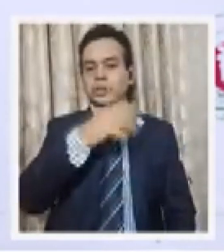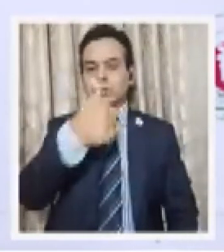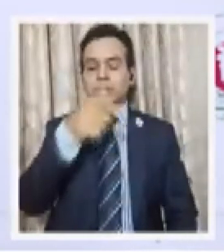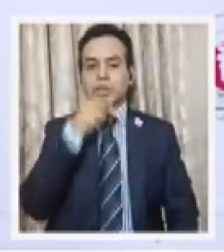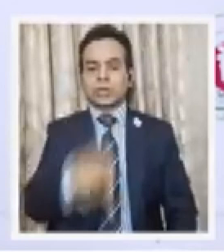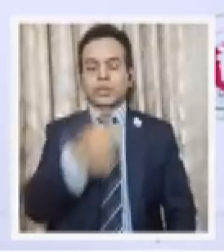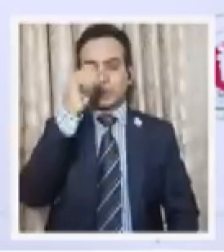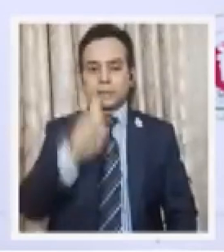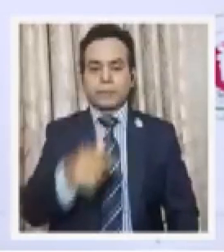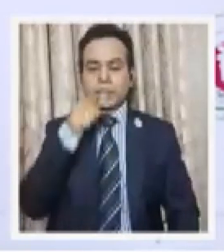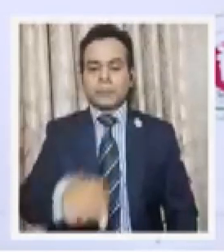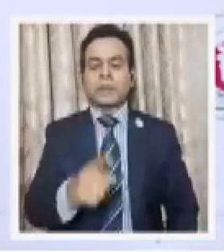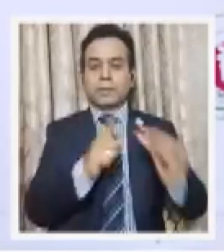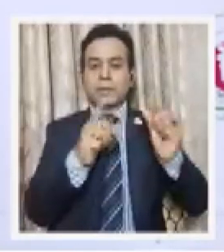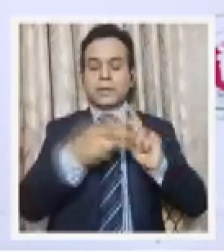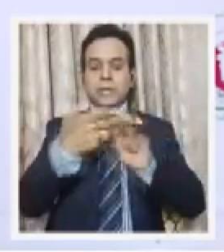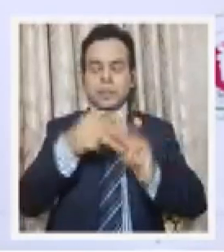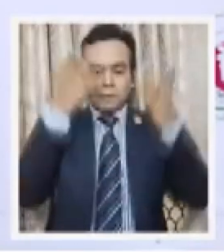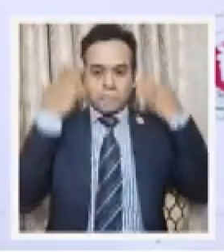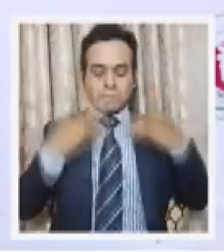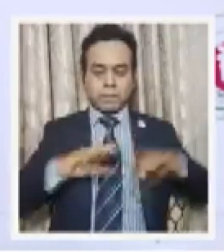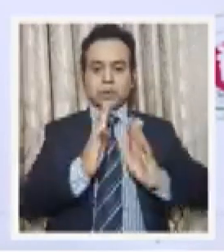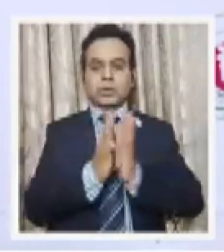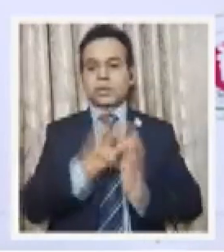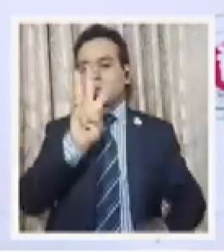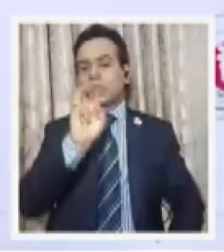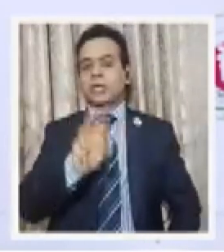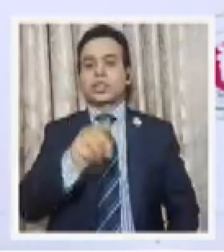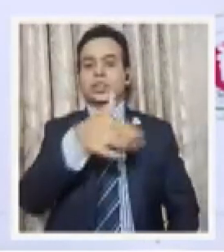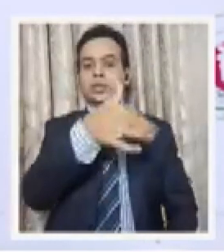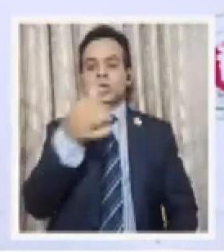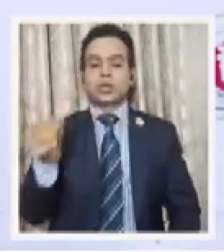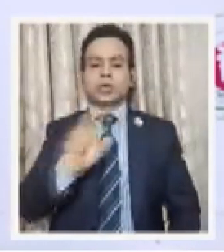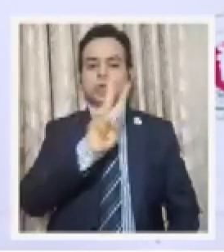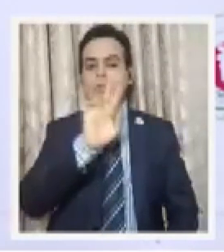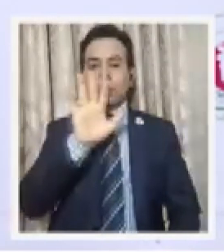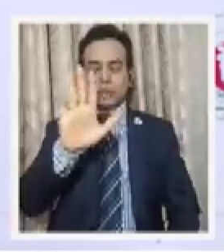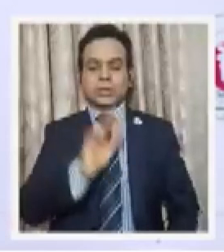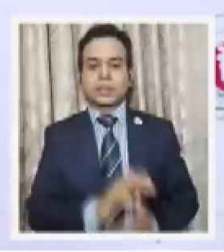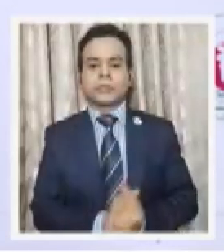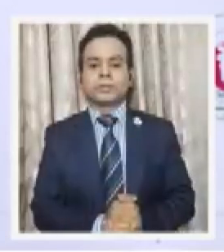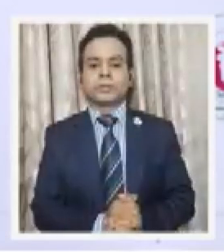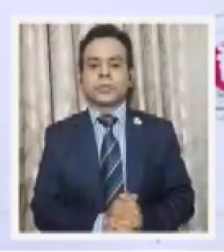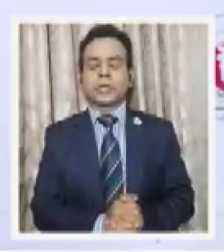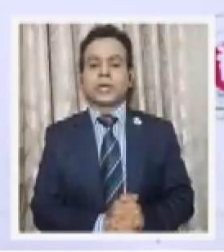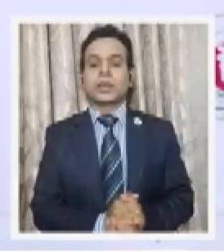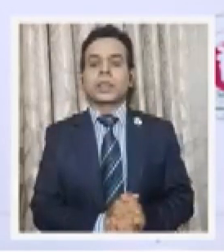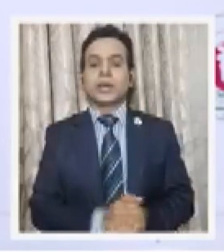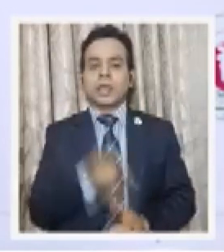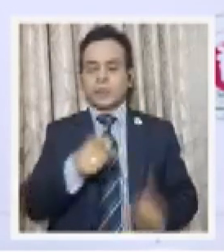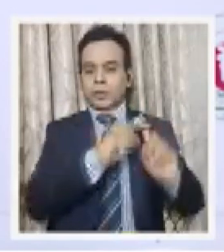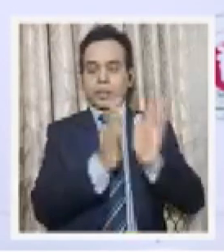24 ঘন্টায় ফোন গ্রহণ করা হয়েছে 78,153, এর মধ্যে স্বাস্থ্য বাতায়ন 16263